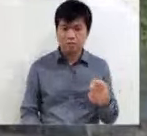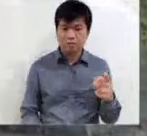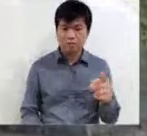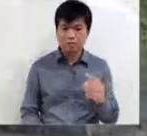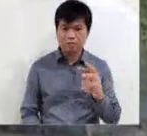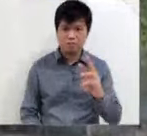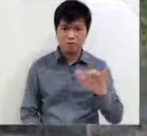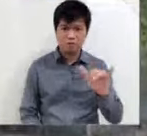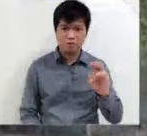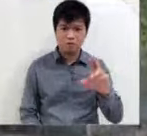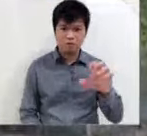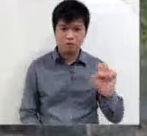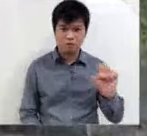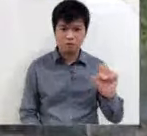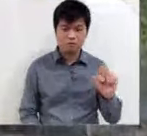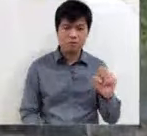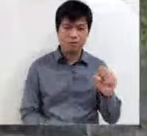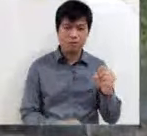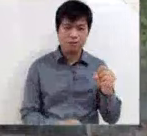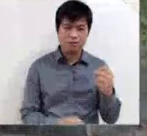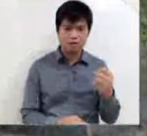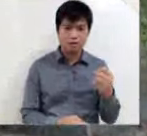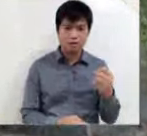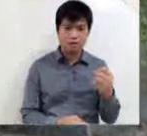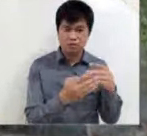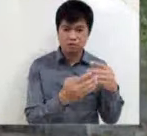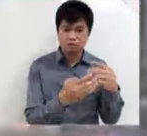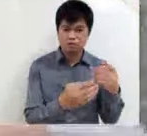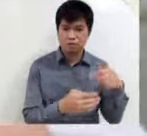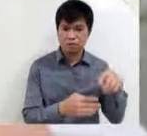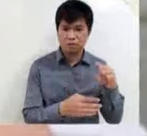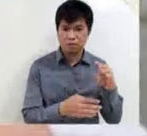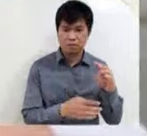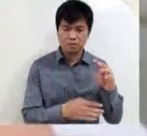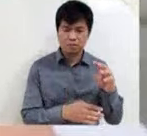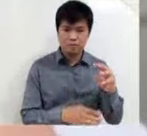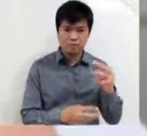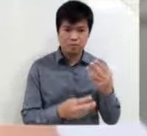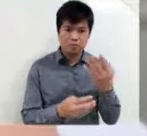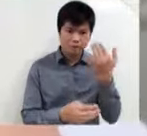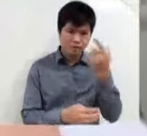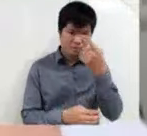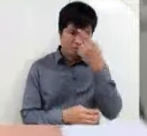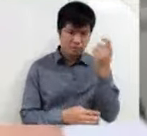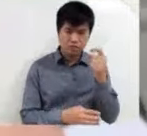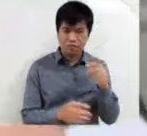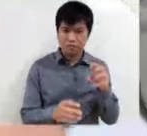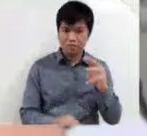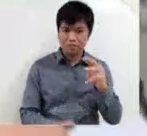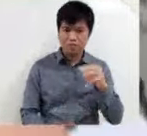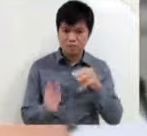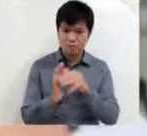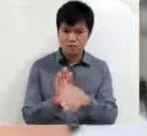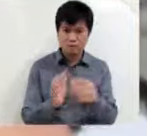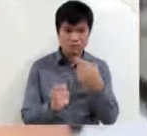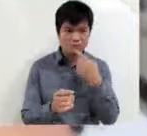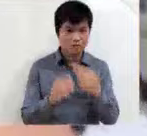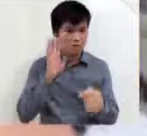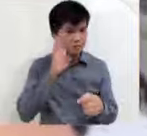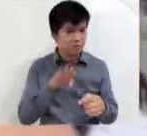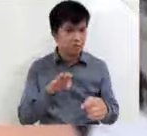at nakakulong ngayon sa Nubilibid Prison dahil sa kasong murder. Ayon sa kapatid ni Percy Lapid na si Roy